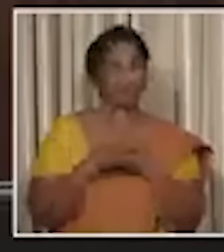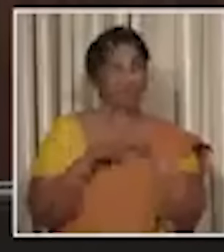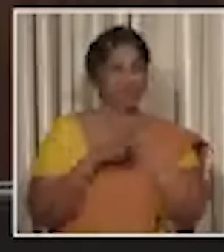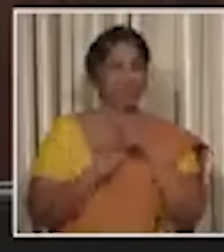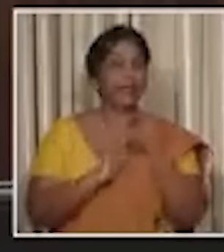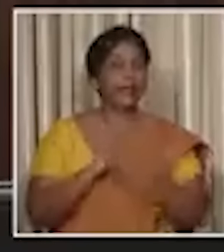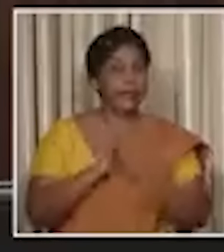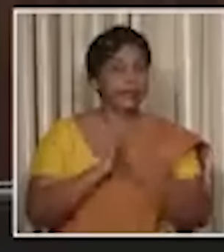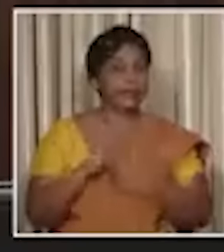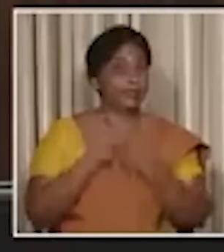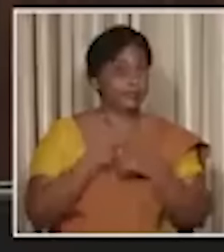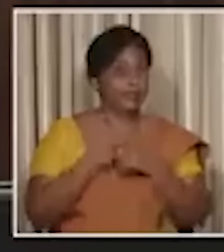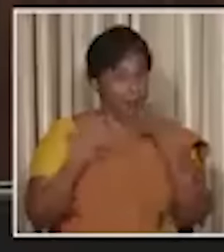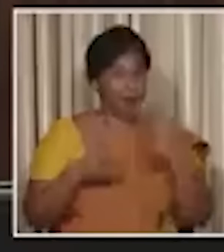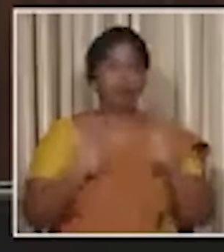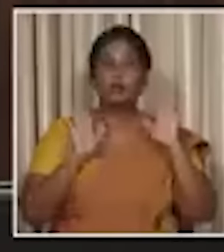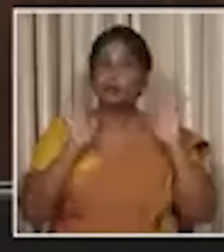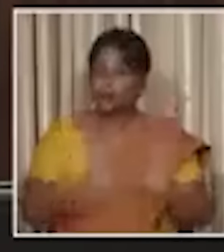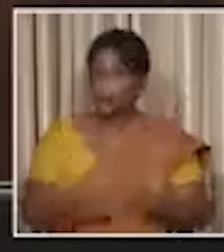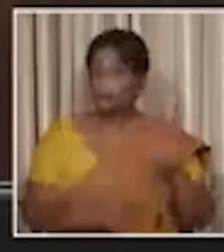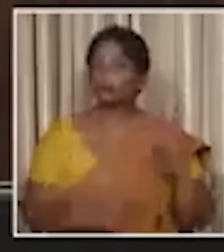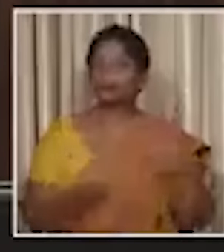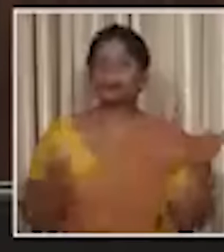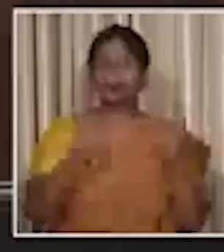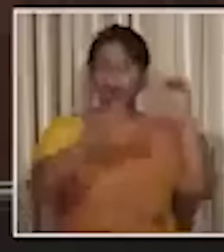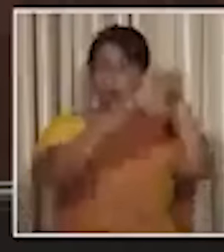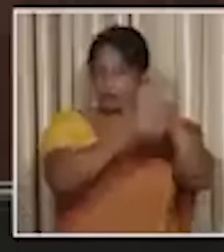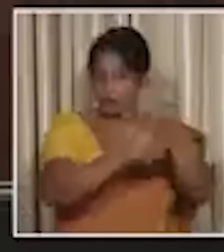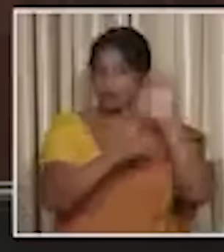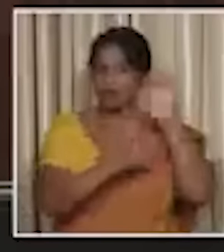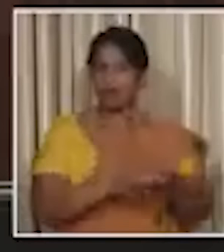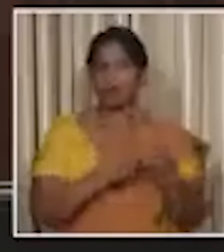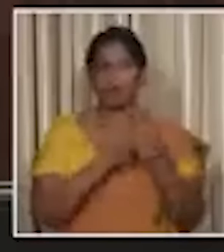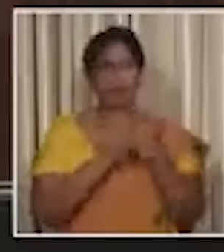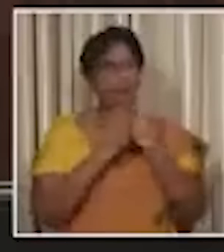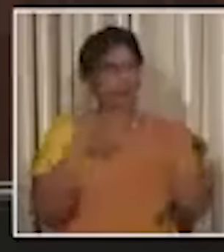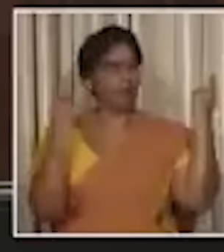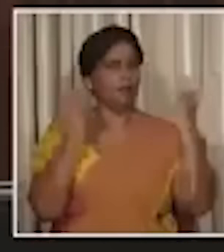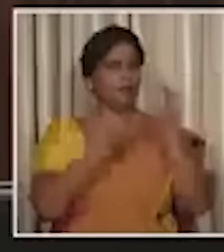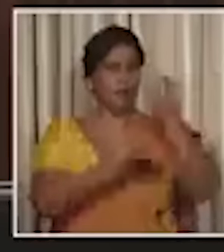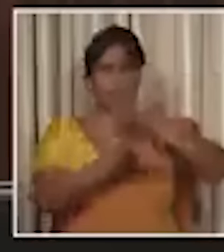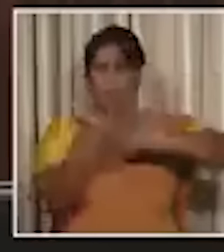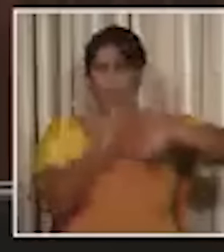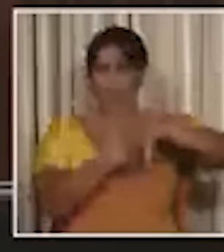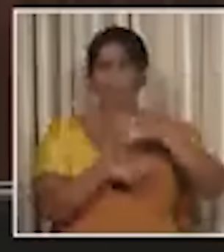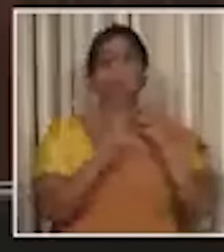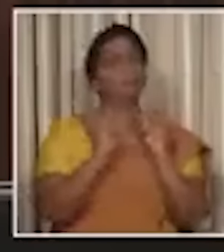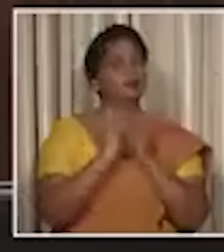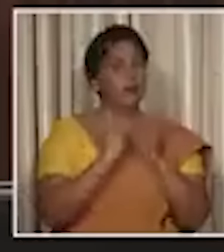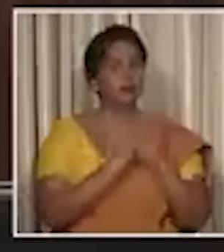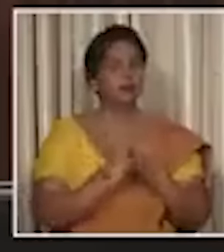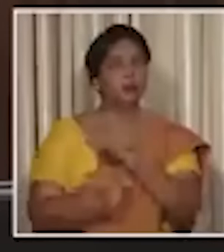கரையில் கட்டப்பட்டிருந்த சகல படகுகளும் மீண்டும் கடலுக்கு செல்லக்கூடிய சூழலை நாங்கள் உருவாக்கி இருக்கின்றோம். பொருளாதாரத்தில் ஒரு மாற்றத்தை கொண்டு